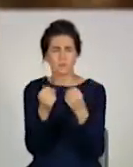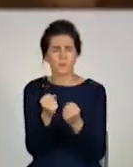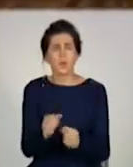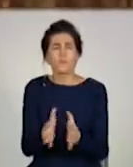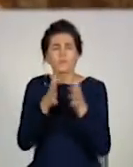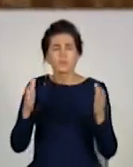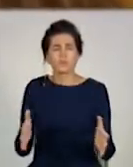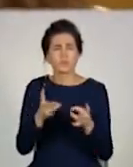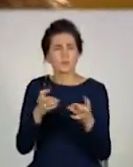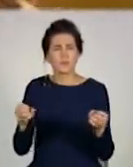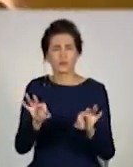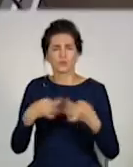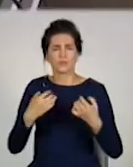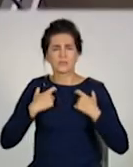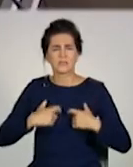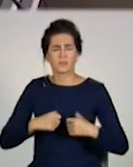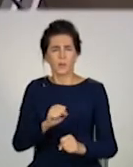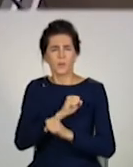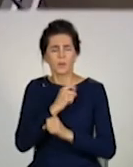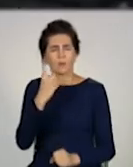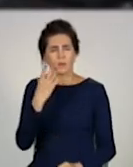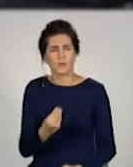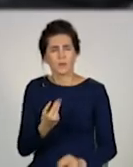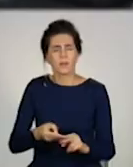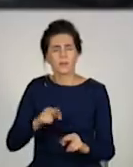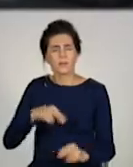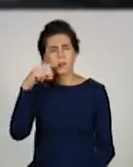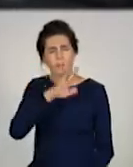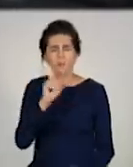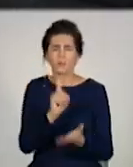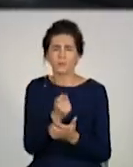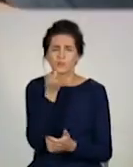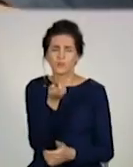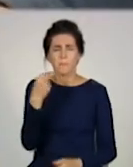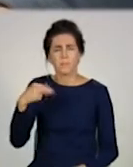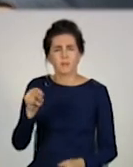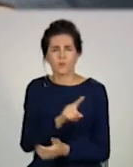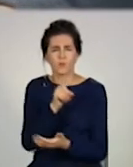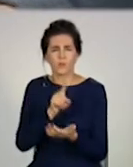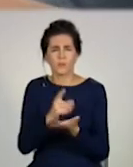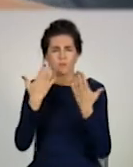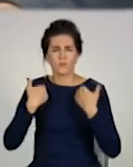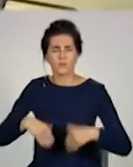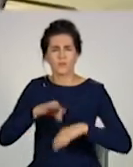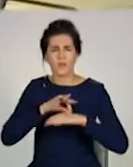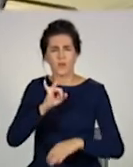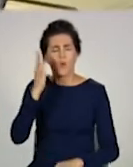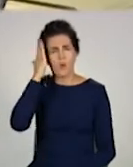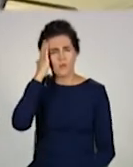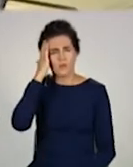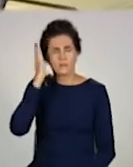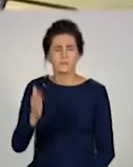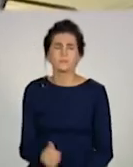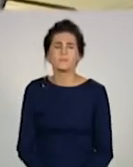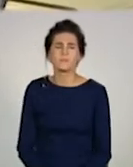не дозволяє собі відпочивати упродовж дня. І дарма. Маленькі перерви потрібні перш за все не тілу, а голові. Є